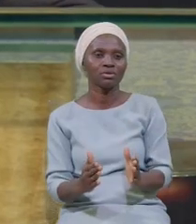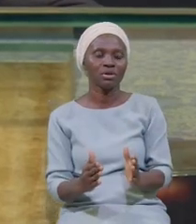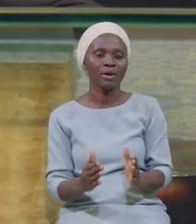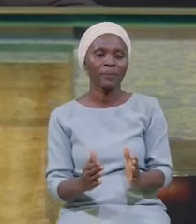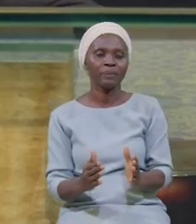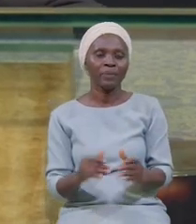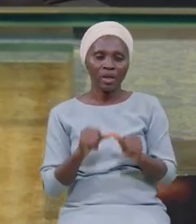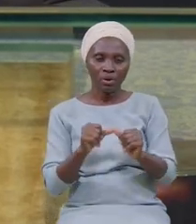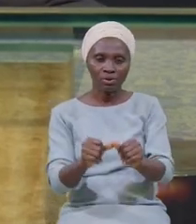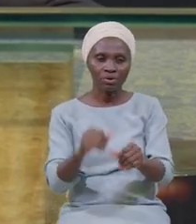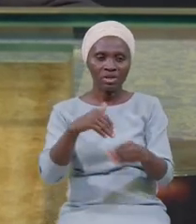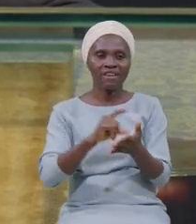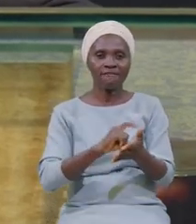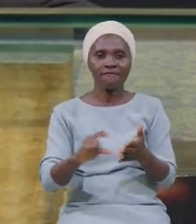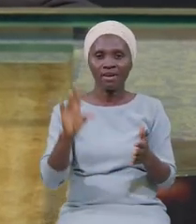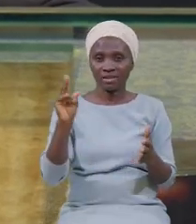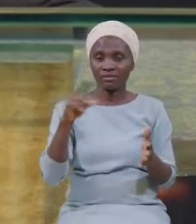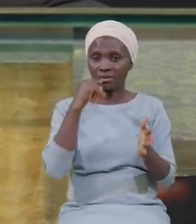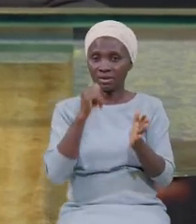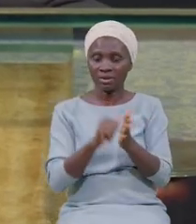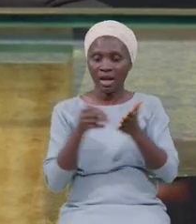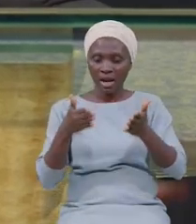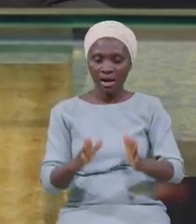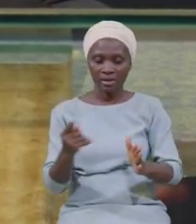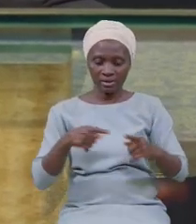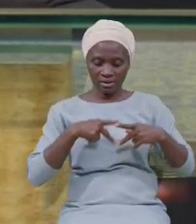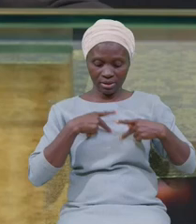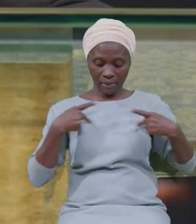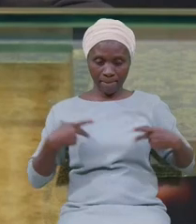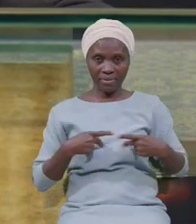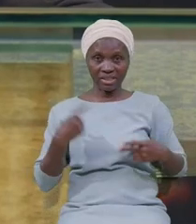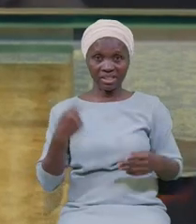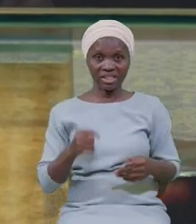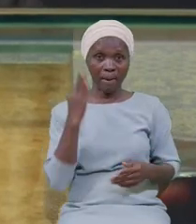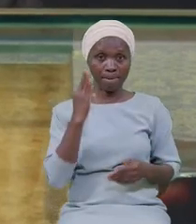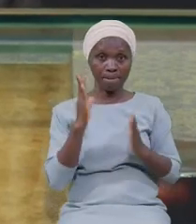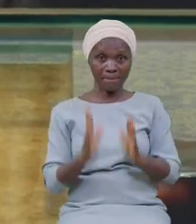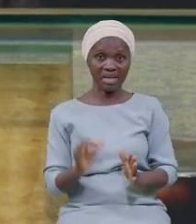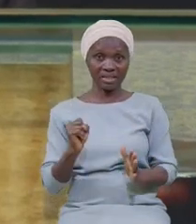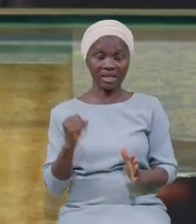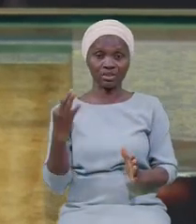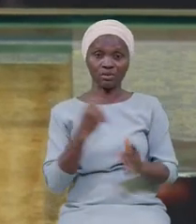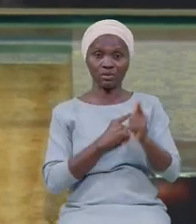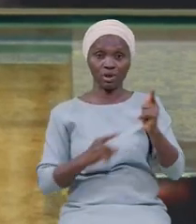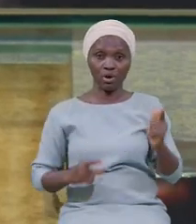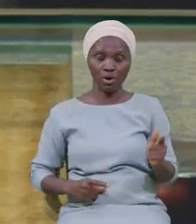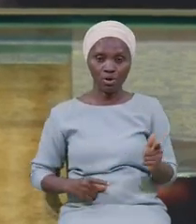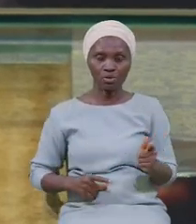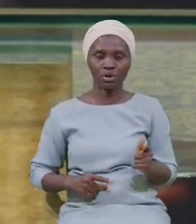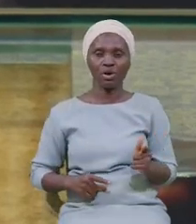17 dit qu'entre le portique et l'autel pleurent les sacrificateurs.